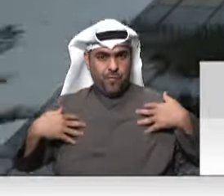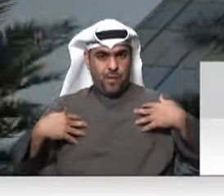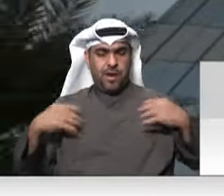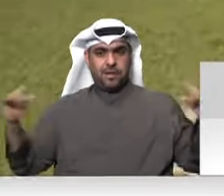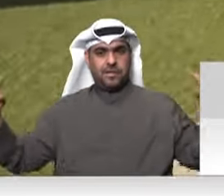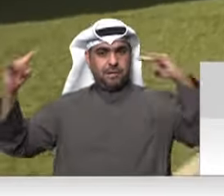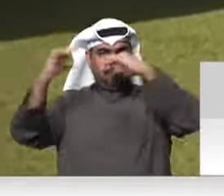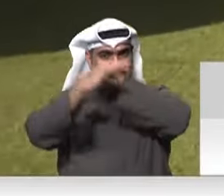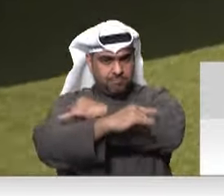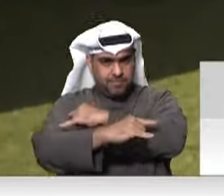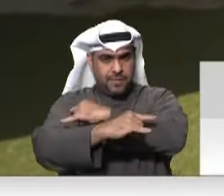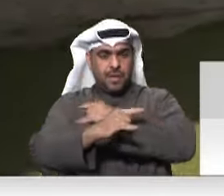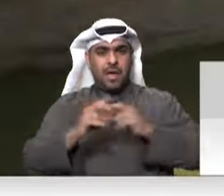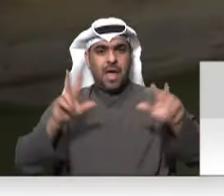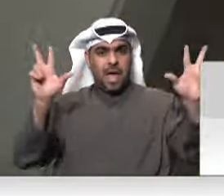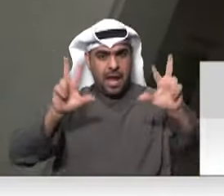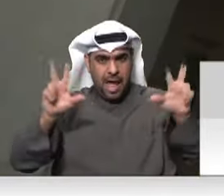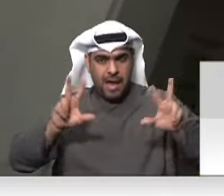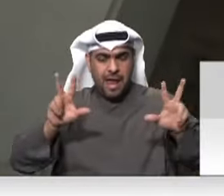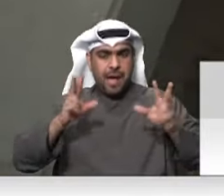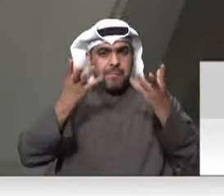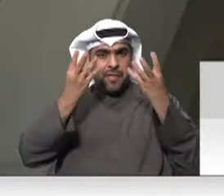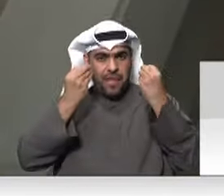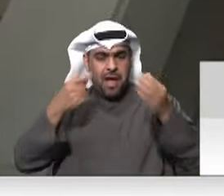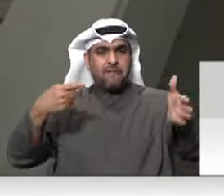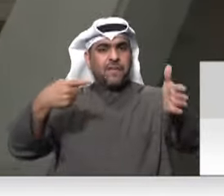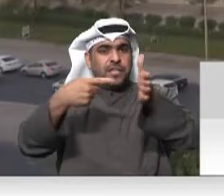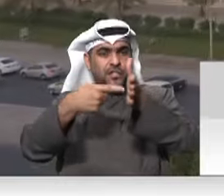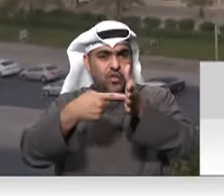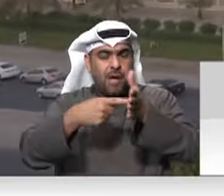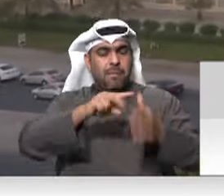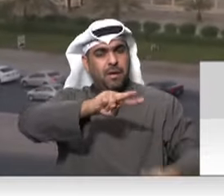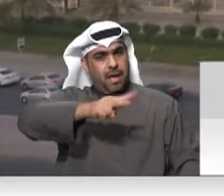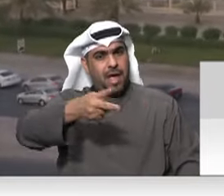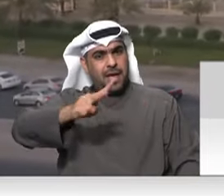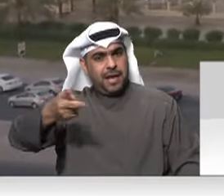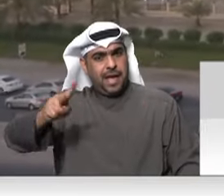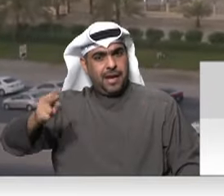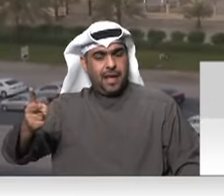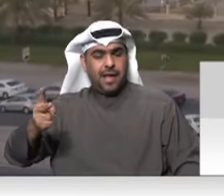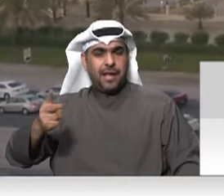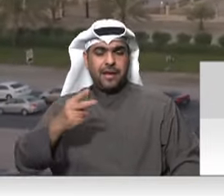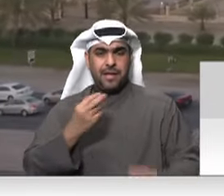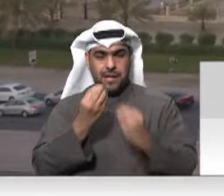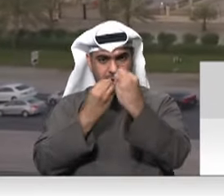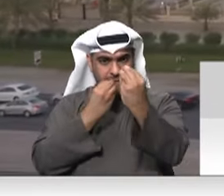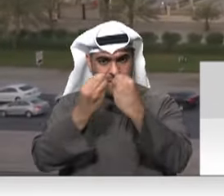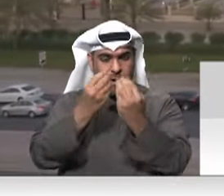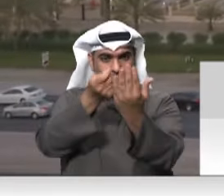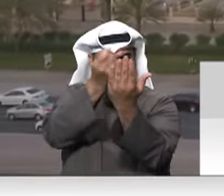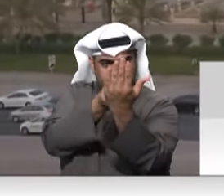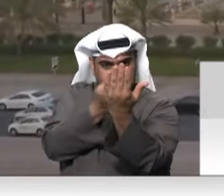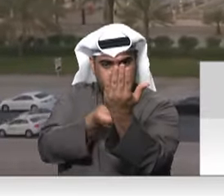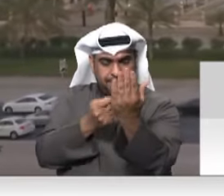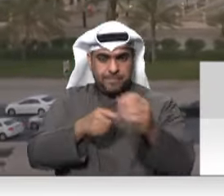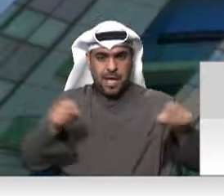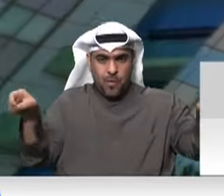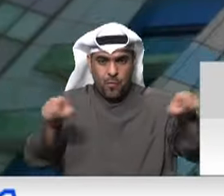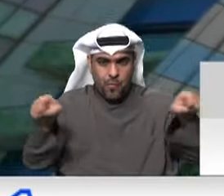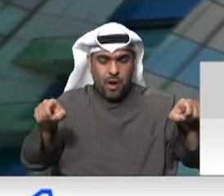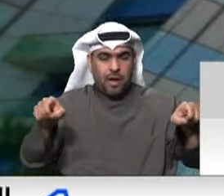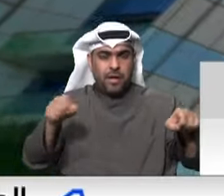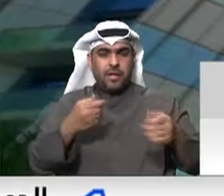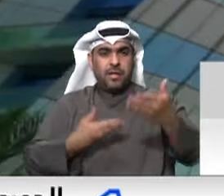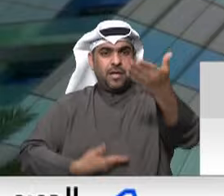والتربوي والاعلامي ومذكرات التفاهم والبرامج التنفيذيه للتعاون في مجالات متعدده